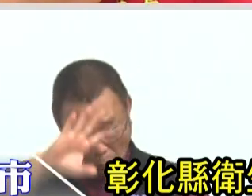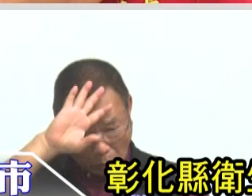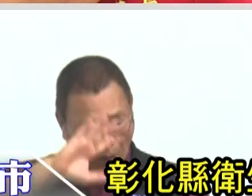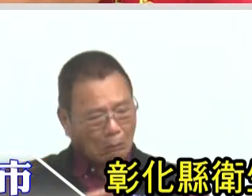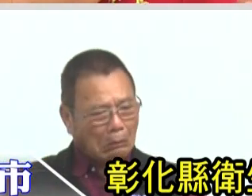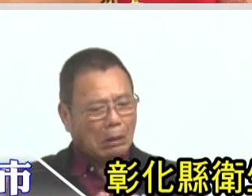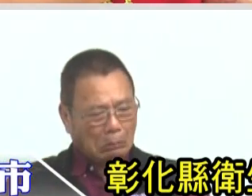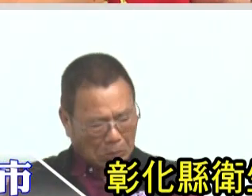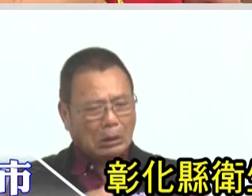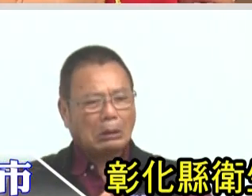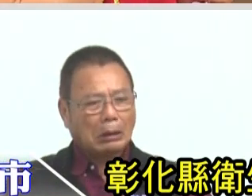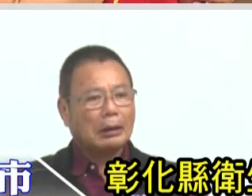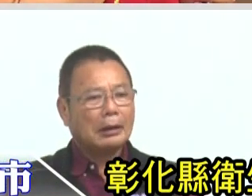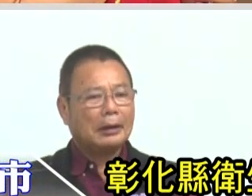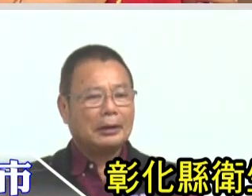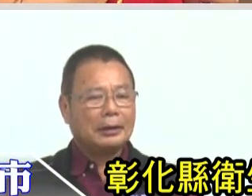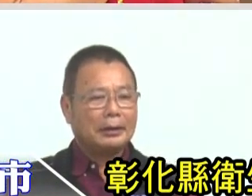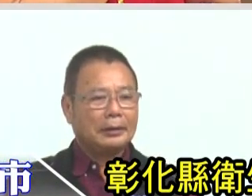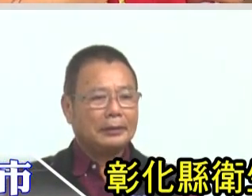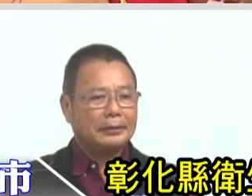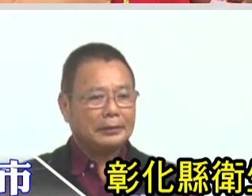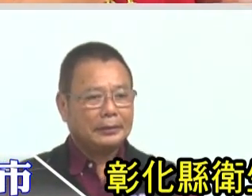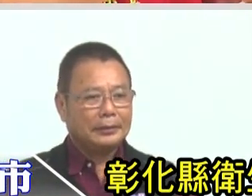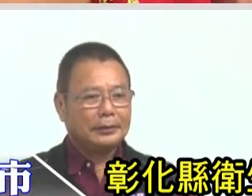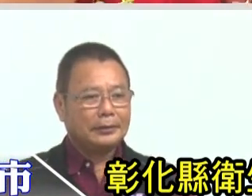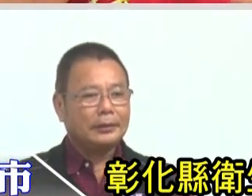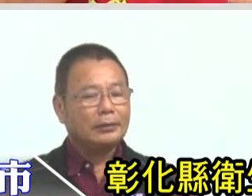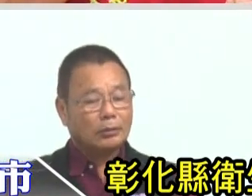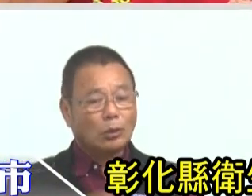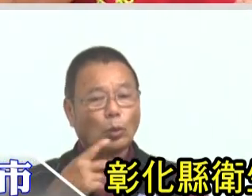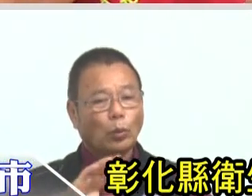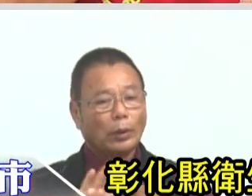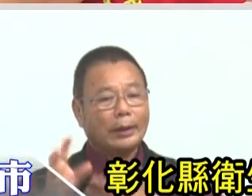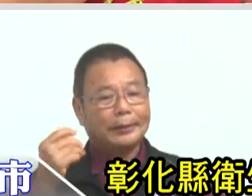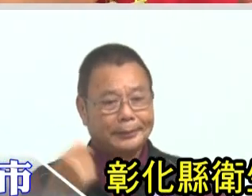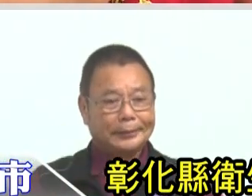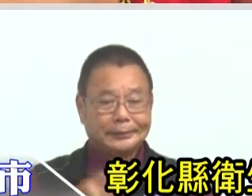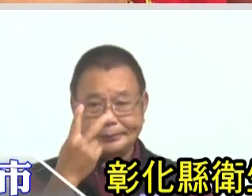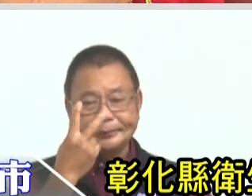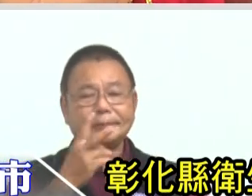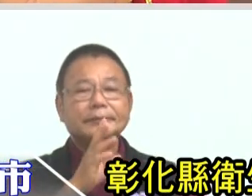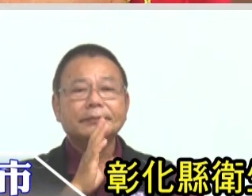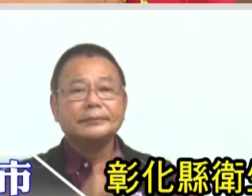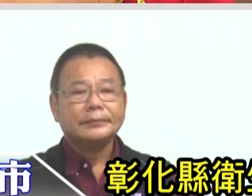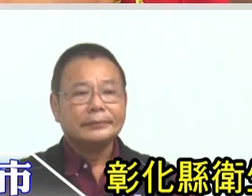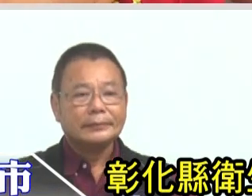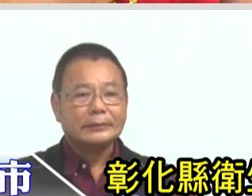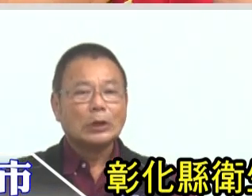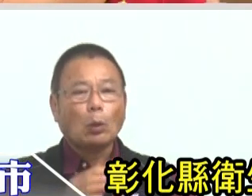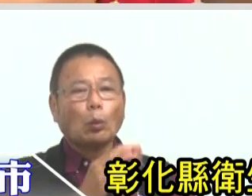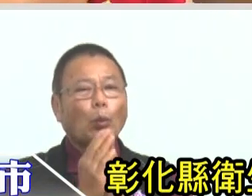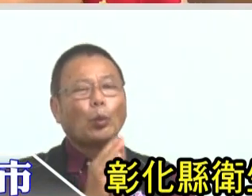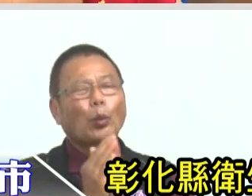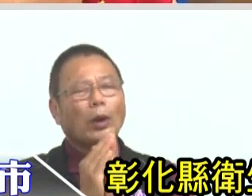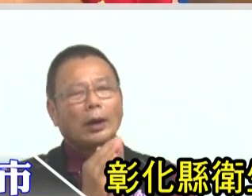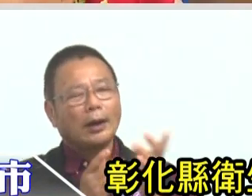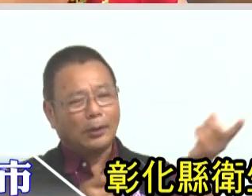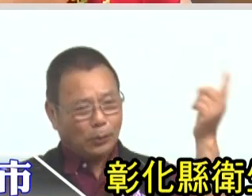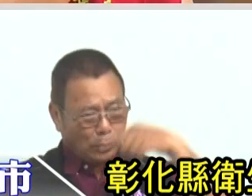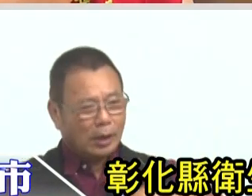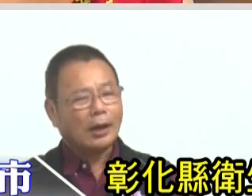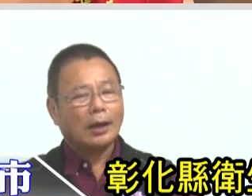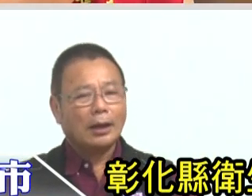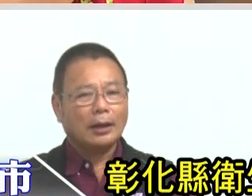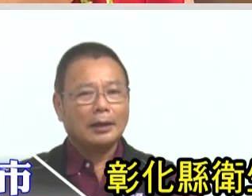要就医裁剪。下一张。那另外新增的个案有2名，一个是桃园返乡的，那这